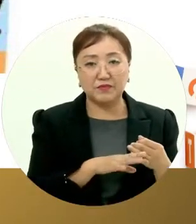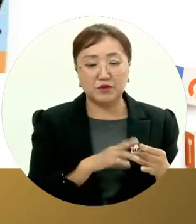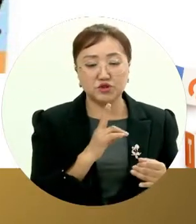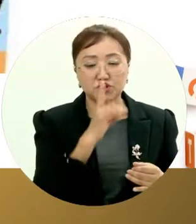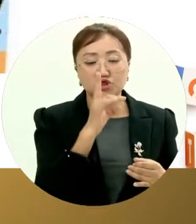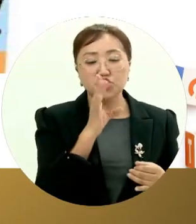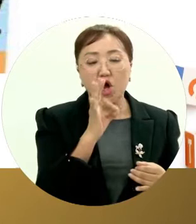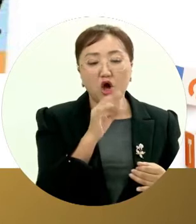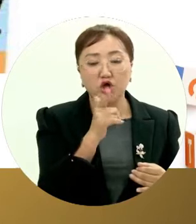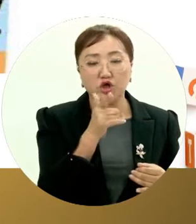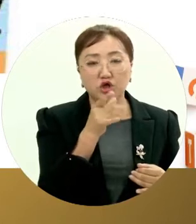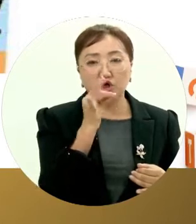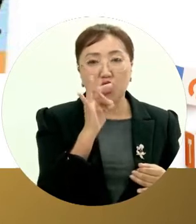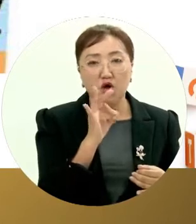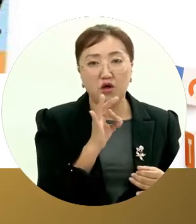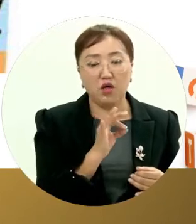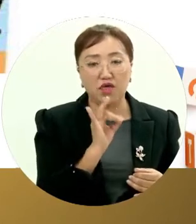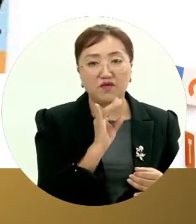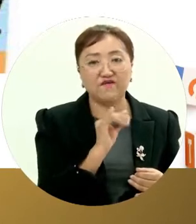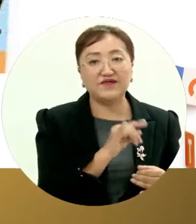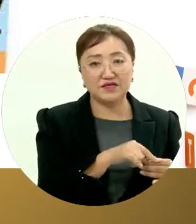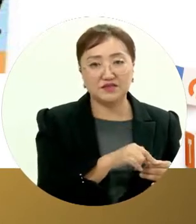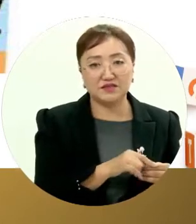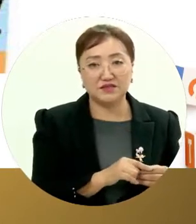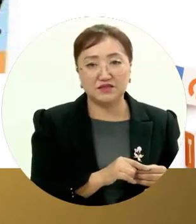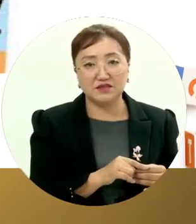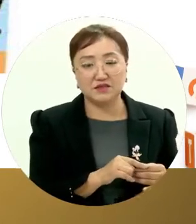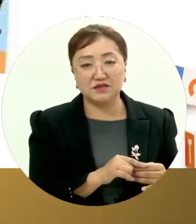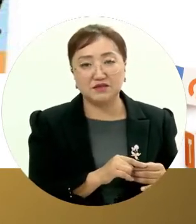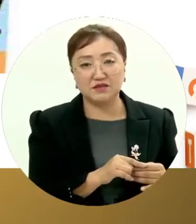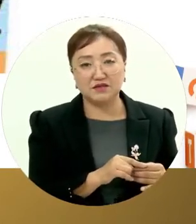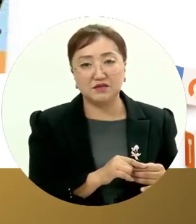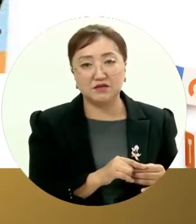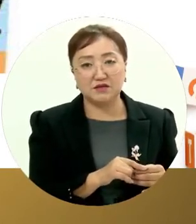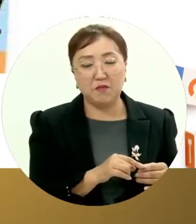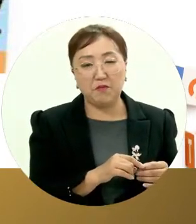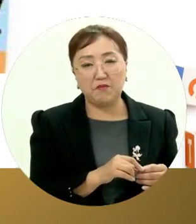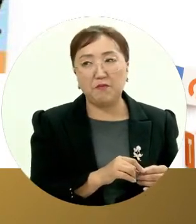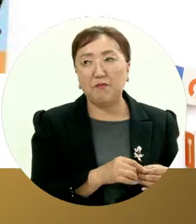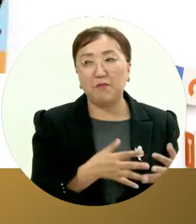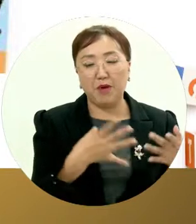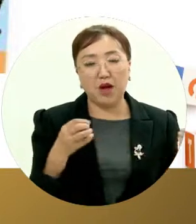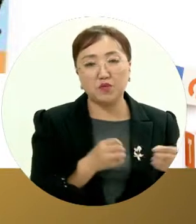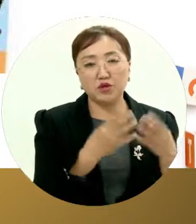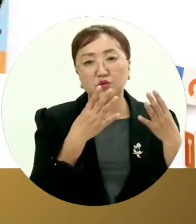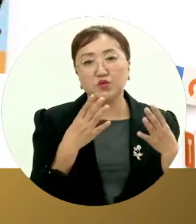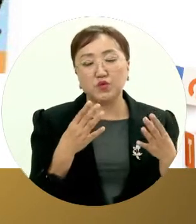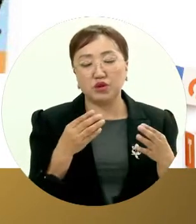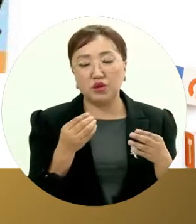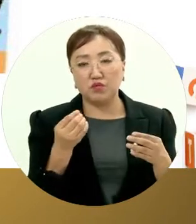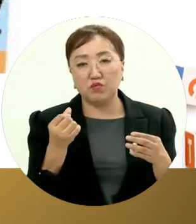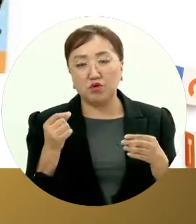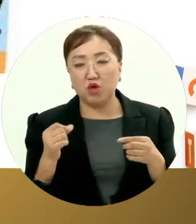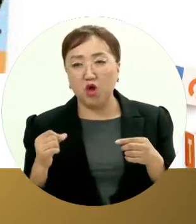нь бол цогоо инфляц гэдэг. Цогоо инфляцийн үед болохоор бараа бүтээгдэхүүний үн огцсон дээшилж